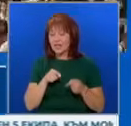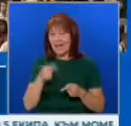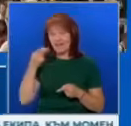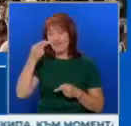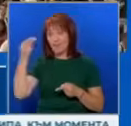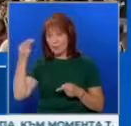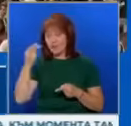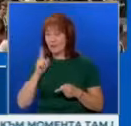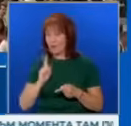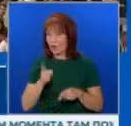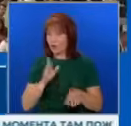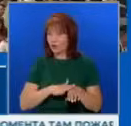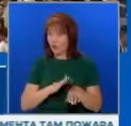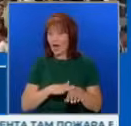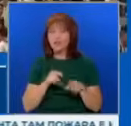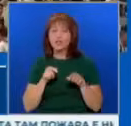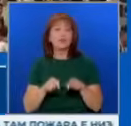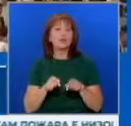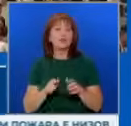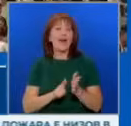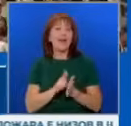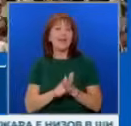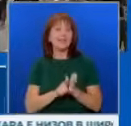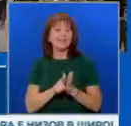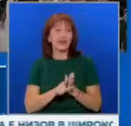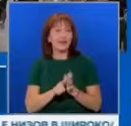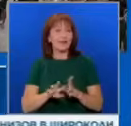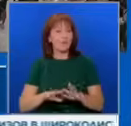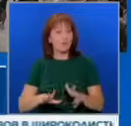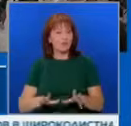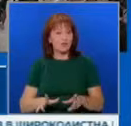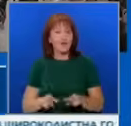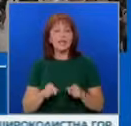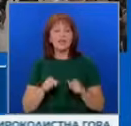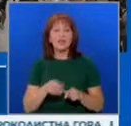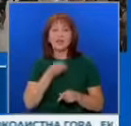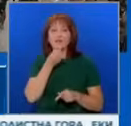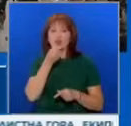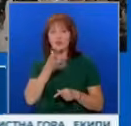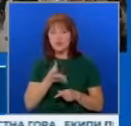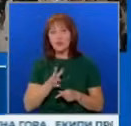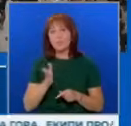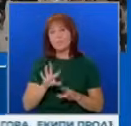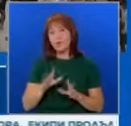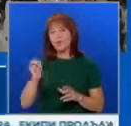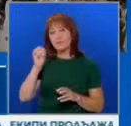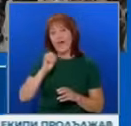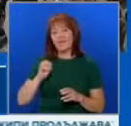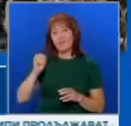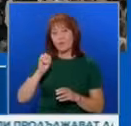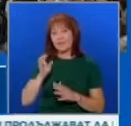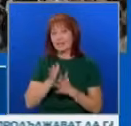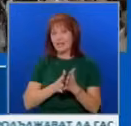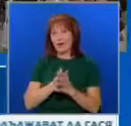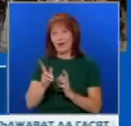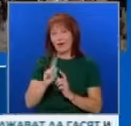ще могат да докажат, че това наистина е било извънредно обстоятелство и в такъв случай може би европейските пътници няма да